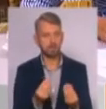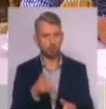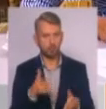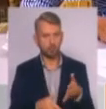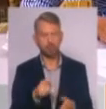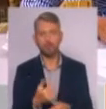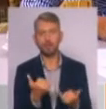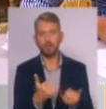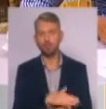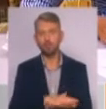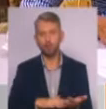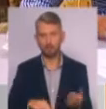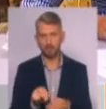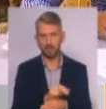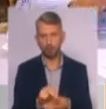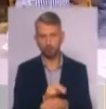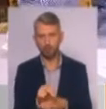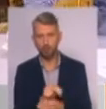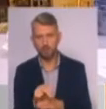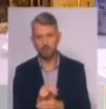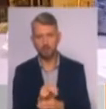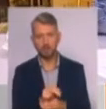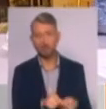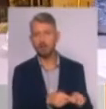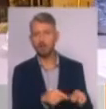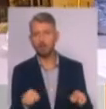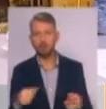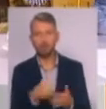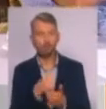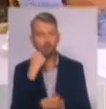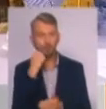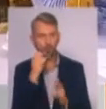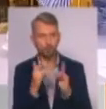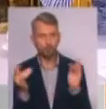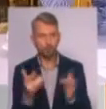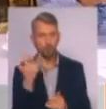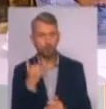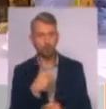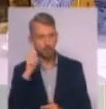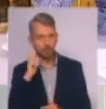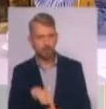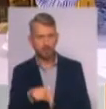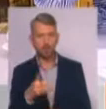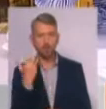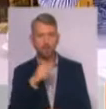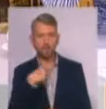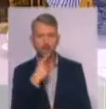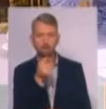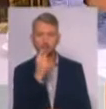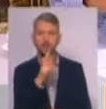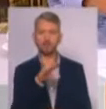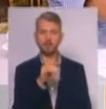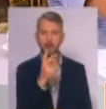зараз ще продовжується реконструюватись вздовж до Московського мосту. Угу. Тобто, коли ми знаємо, коли ми кажемо парк Наталка,